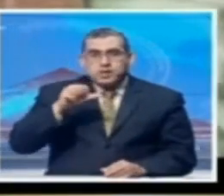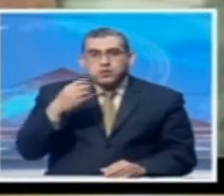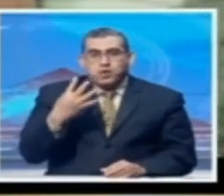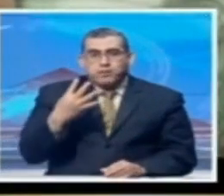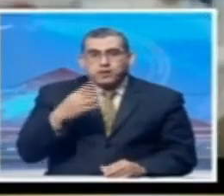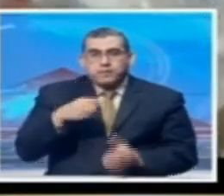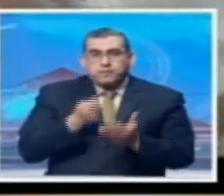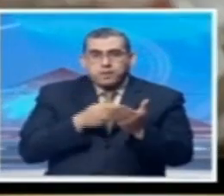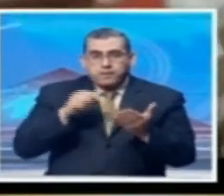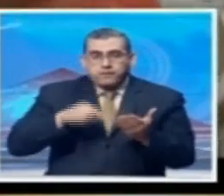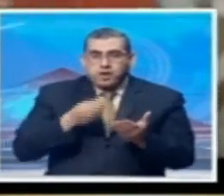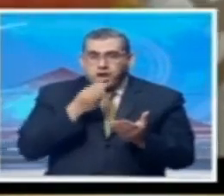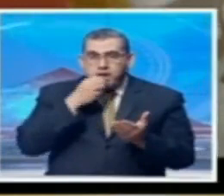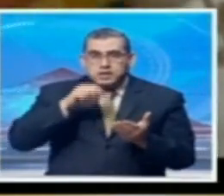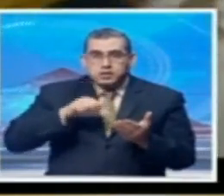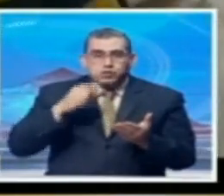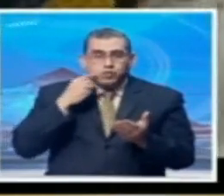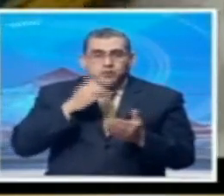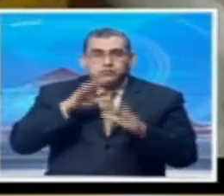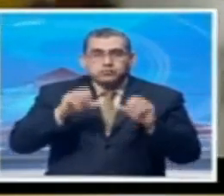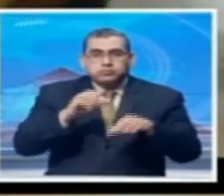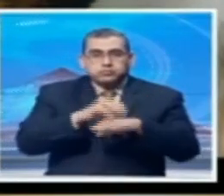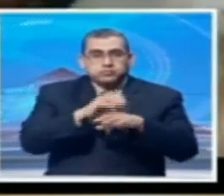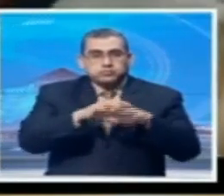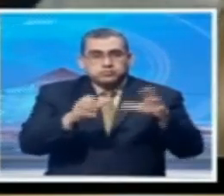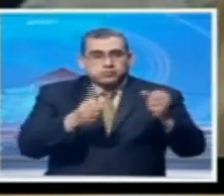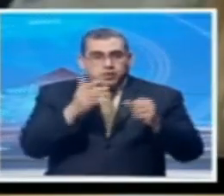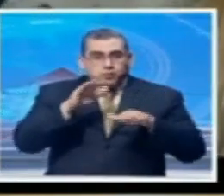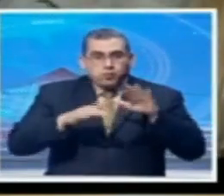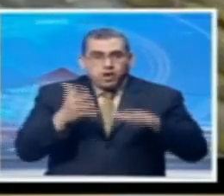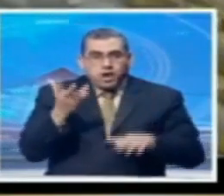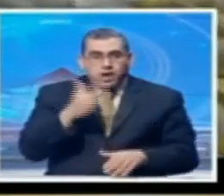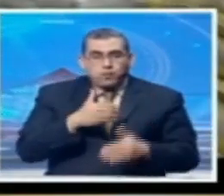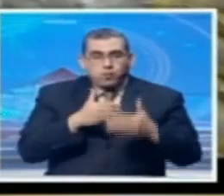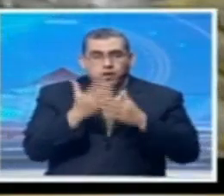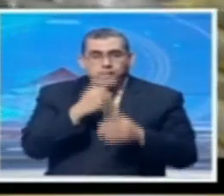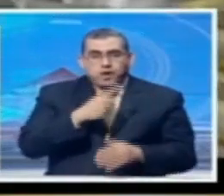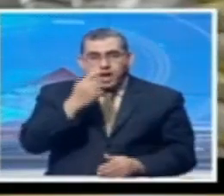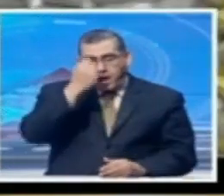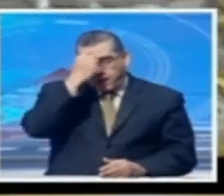8449 قضية تموينية بمضبوطات وزنت قرابة